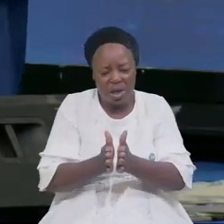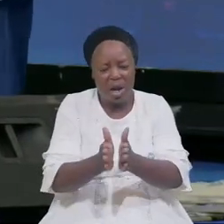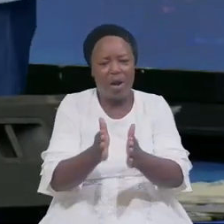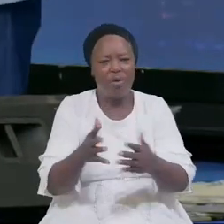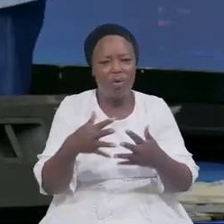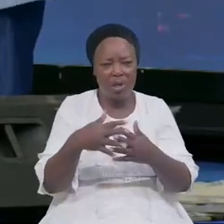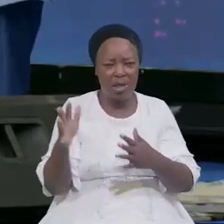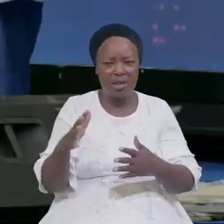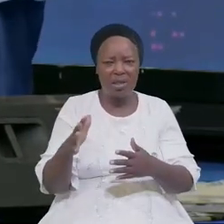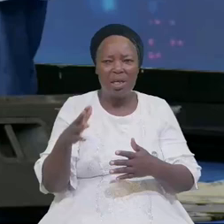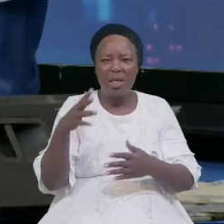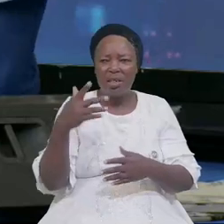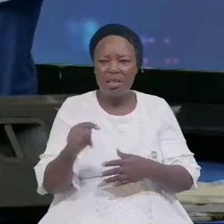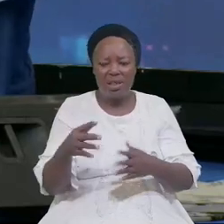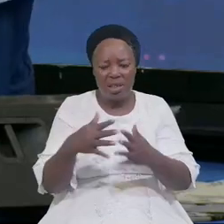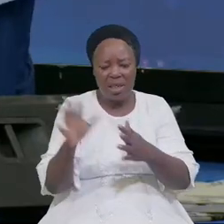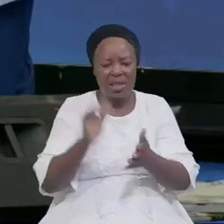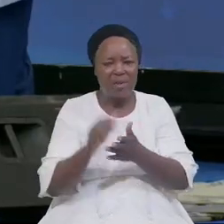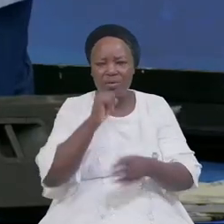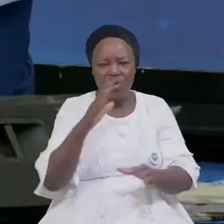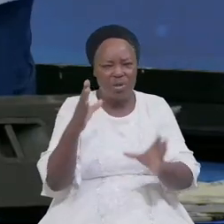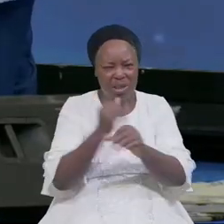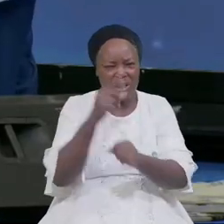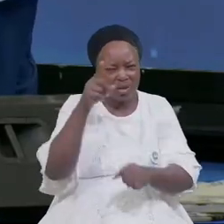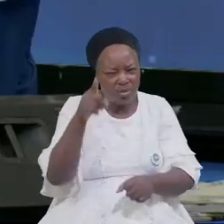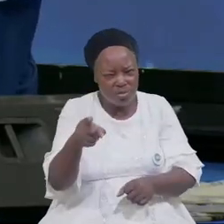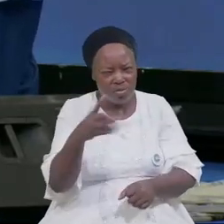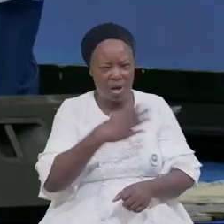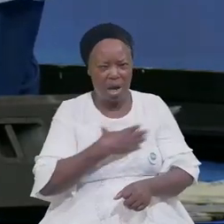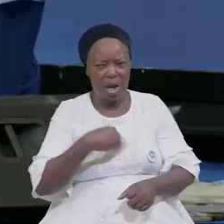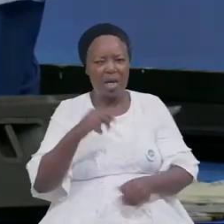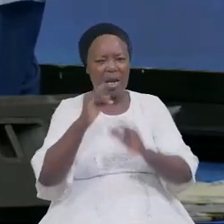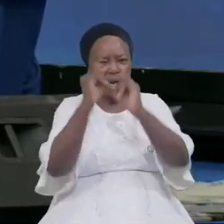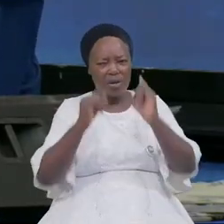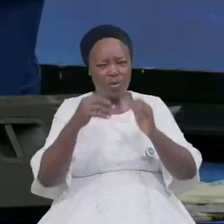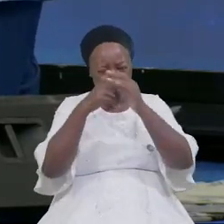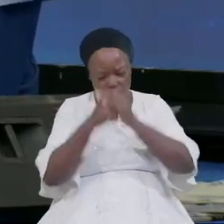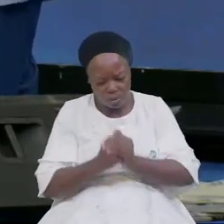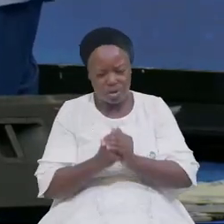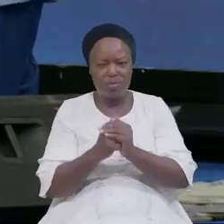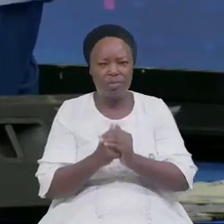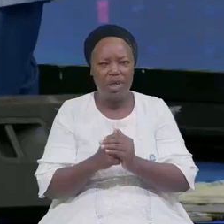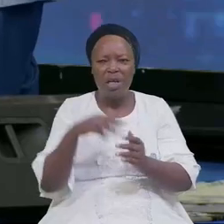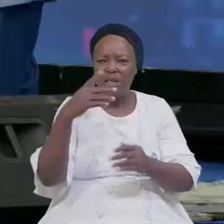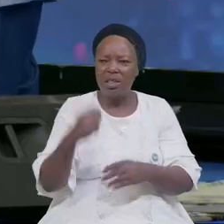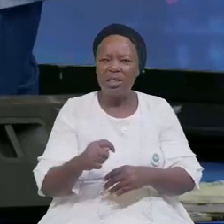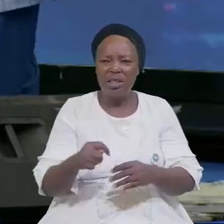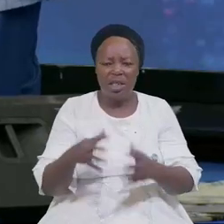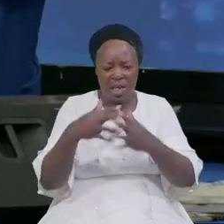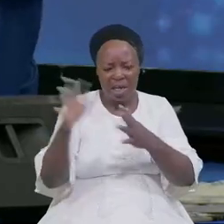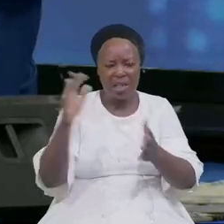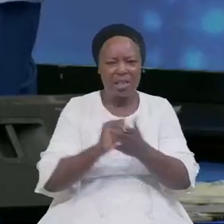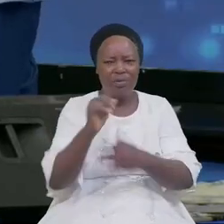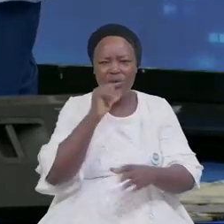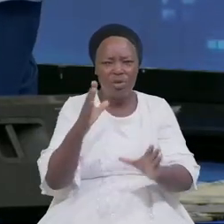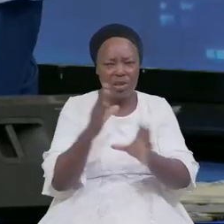13. Entrez par la porte étroite, la porte qui ne peut pas vous contenir avec l'idolâtrie. La